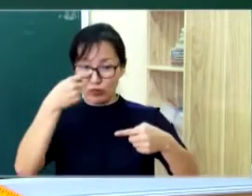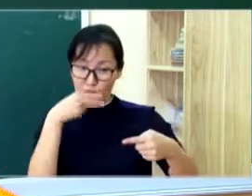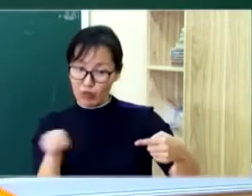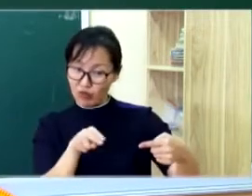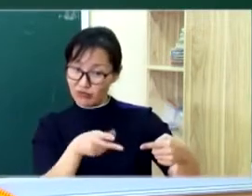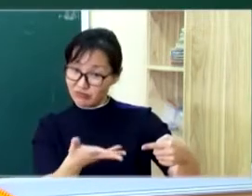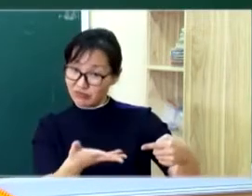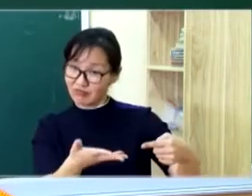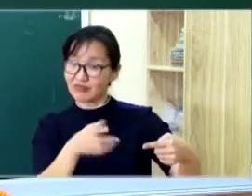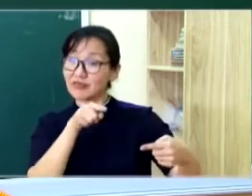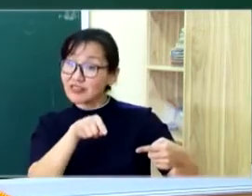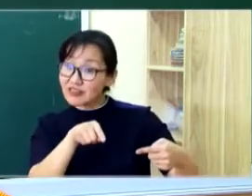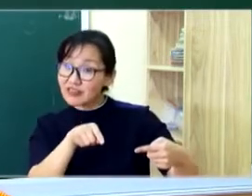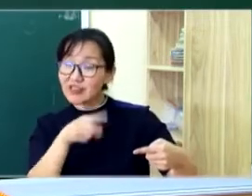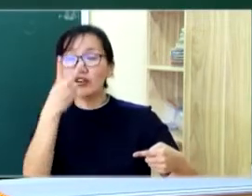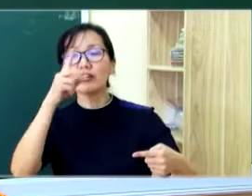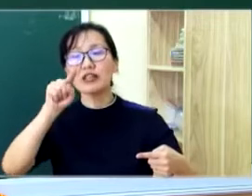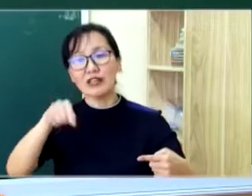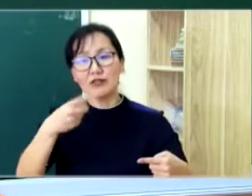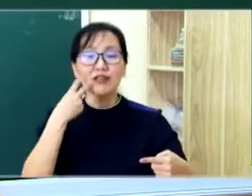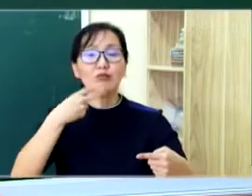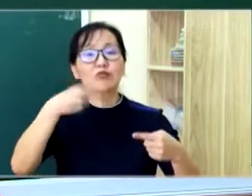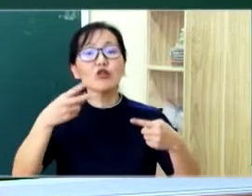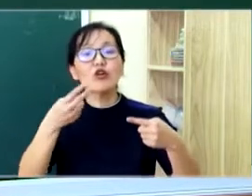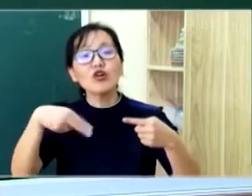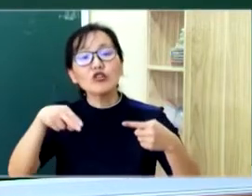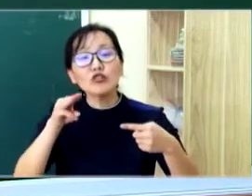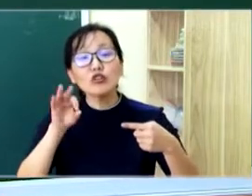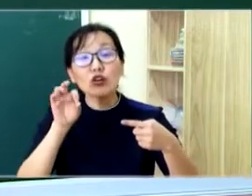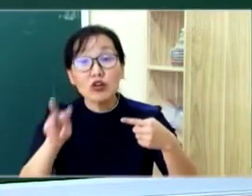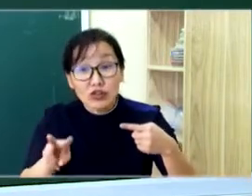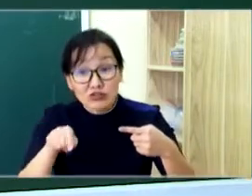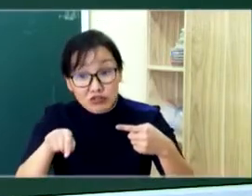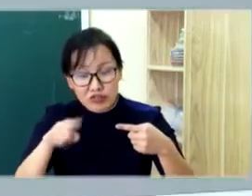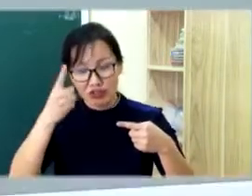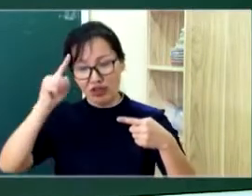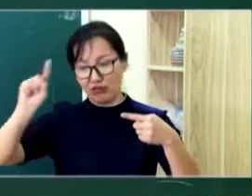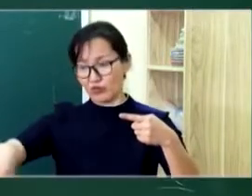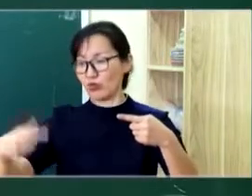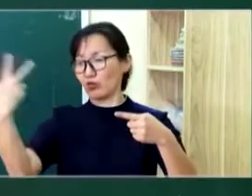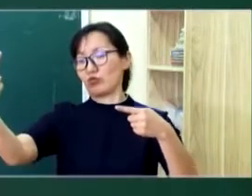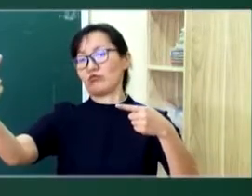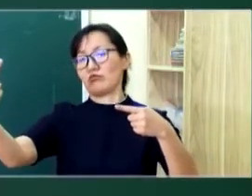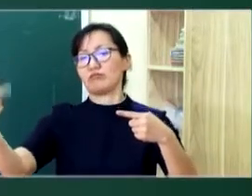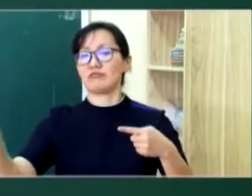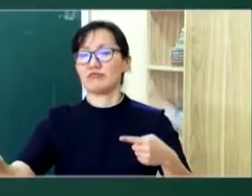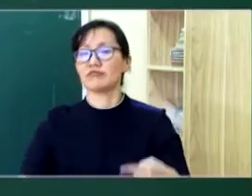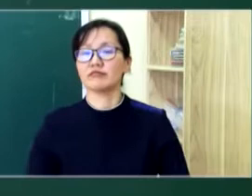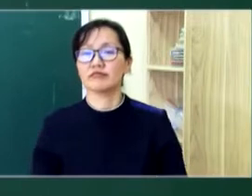128 гэдэг тоо маань ойролцоогоор 1 бүхэл 10.3 юм байна. За 1 бүхэл